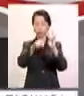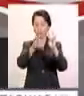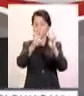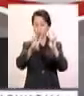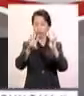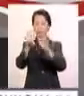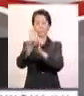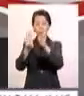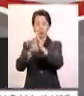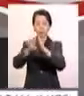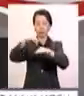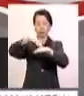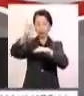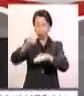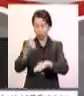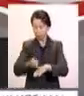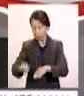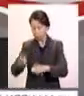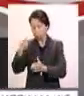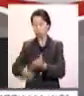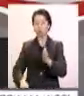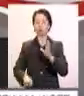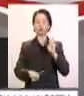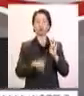RM74.4 bilion melebihi aset yang hanya bernilai